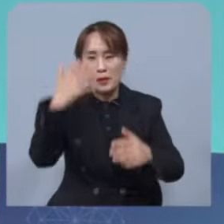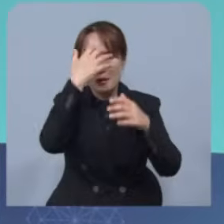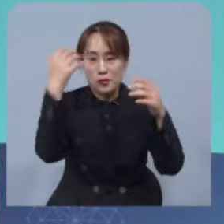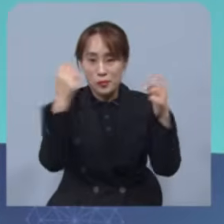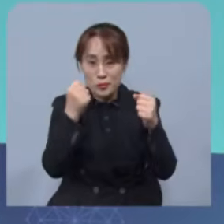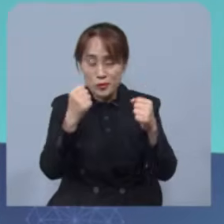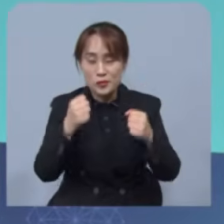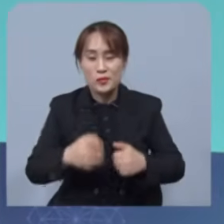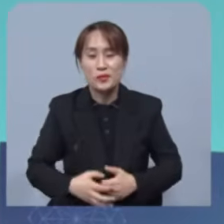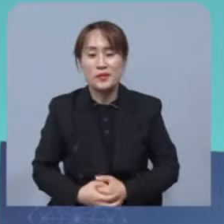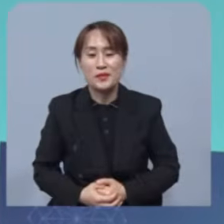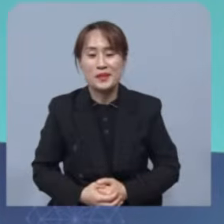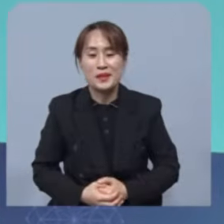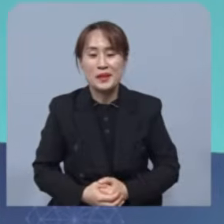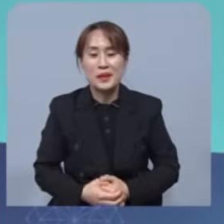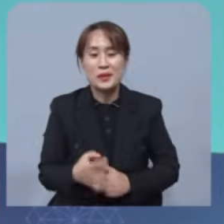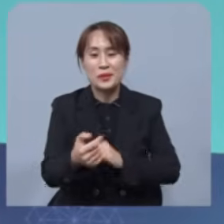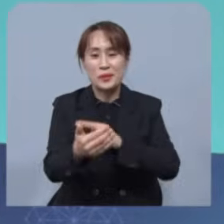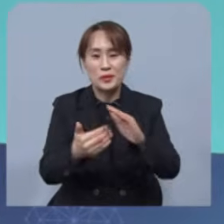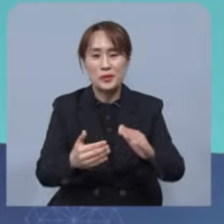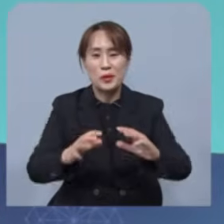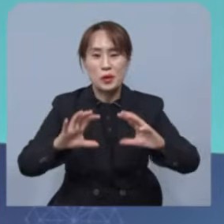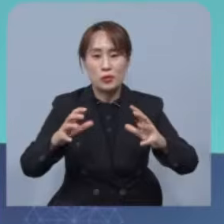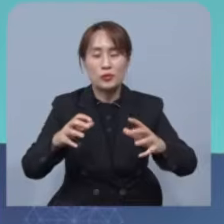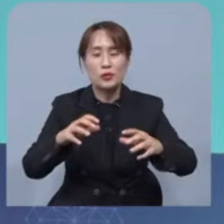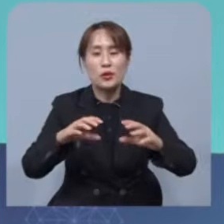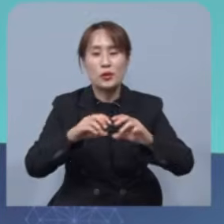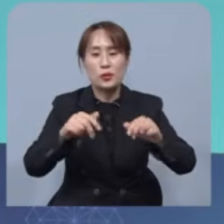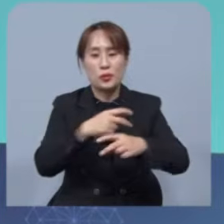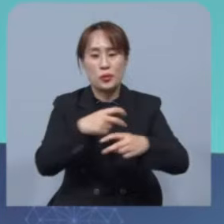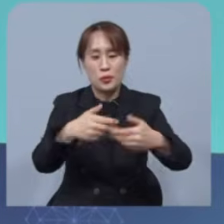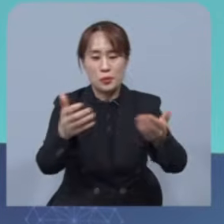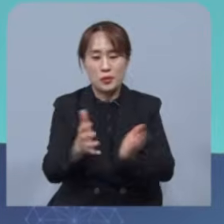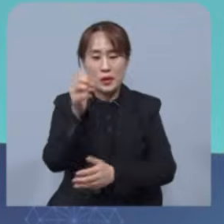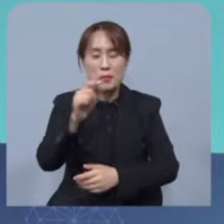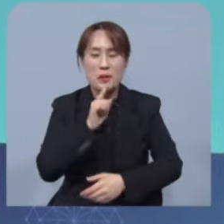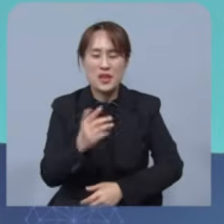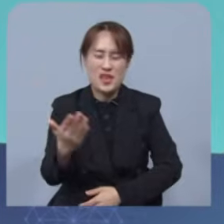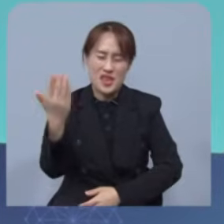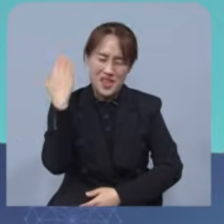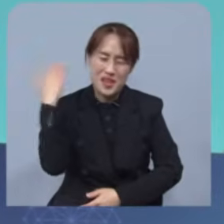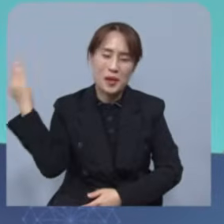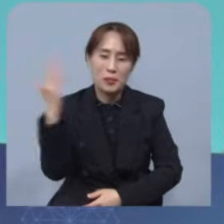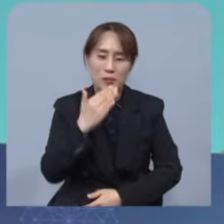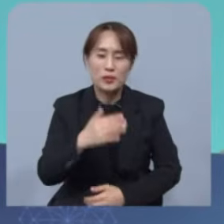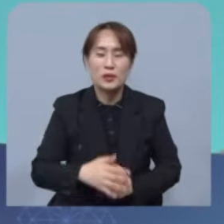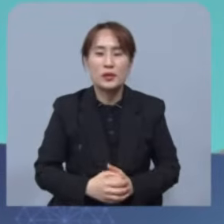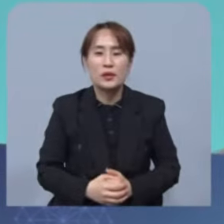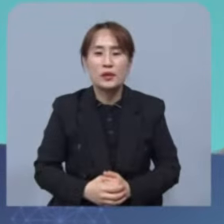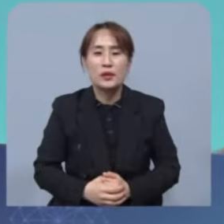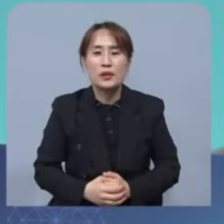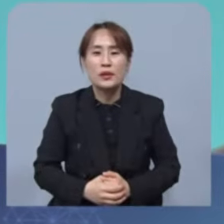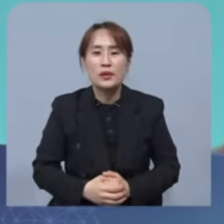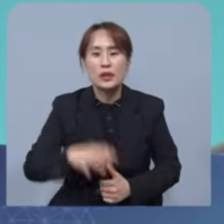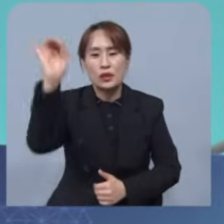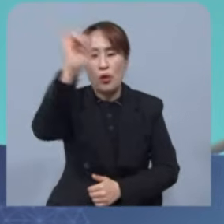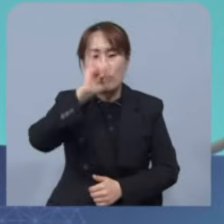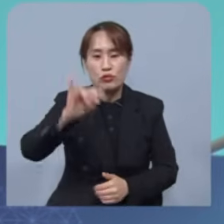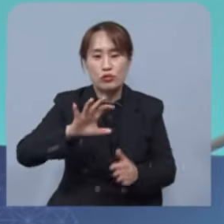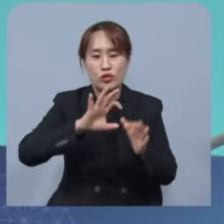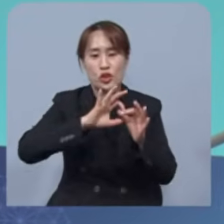충북은 방금 우리 국토교통부 장관님께서 말씀하셨다시피 수천 년부터 영호남과 등 전국을